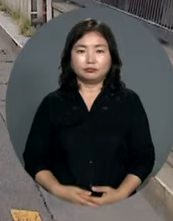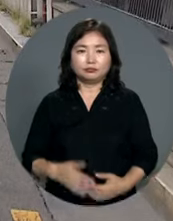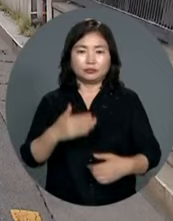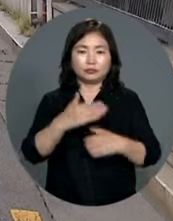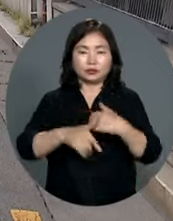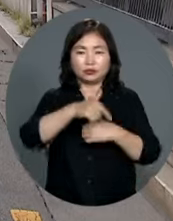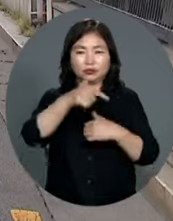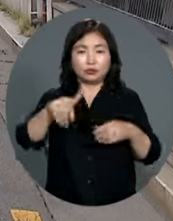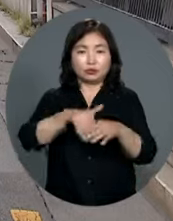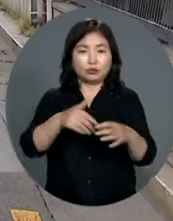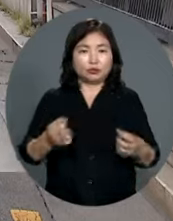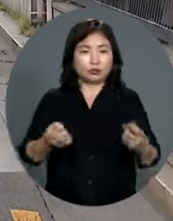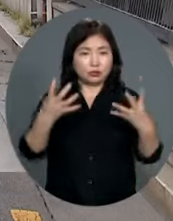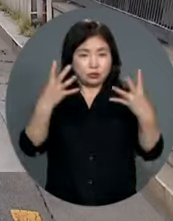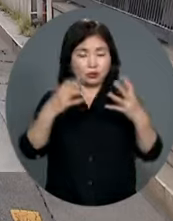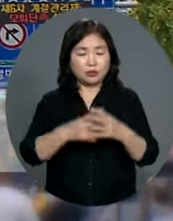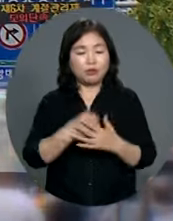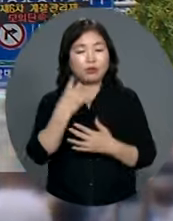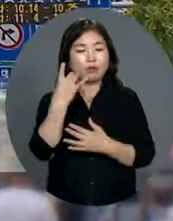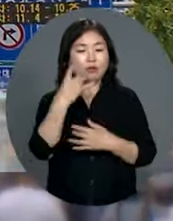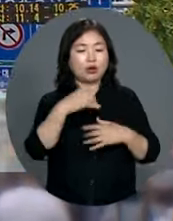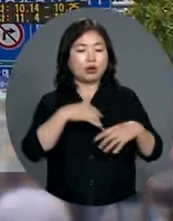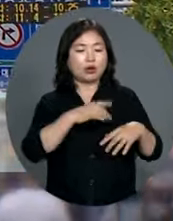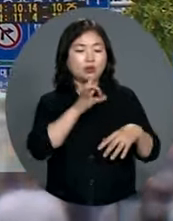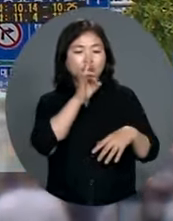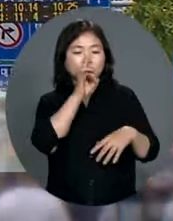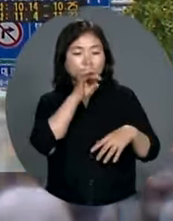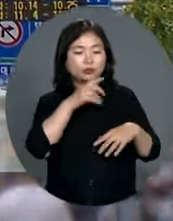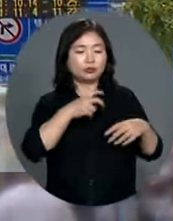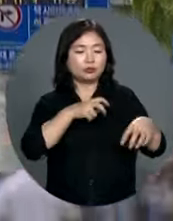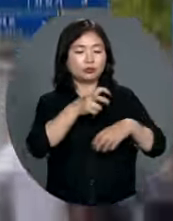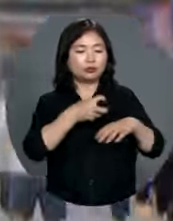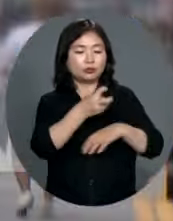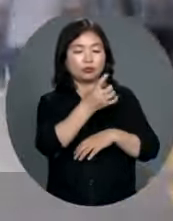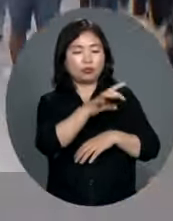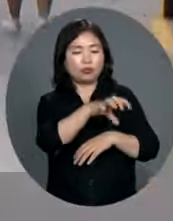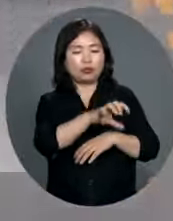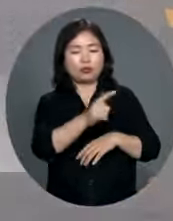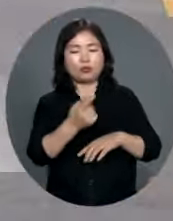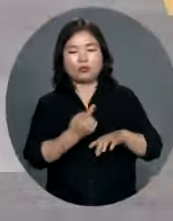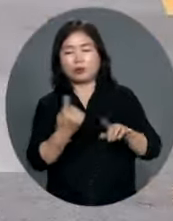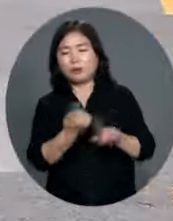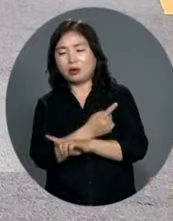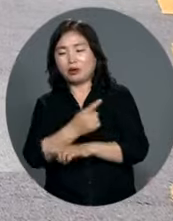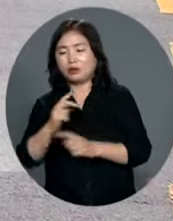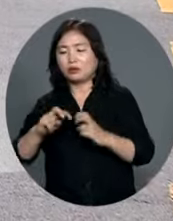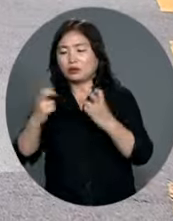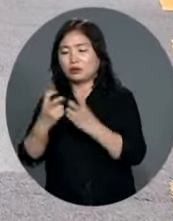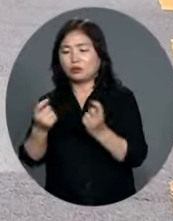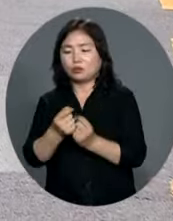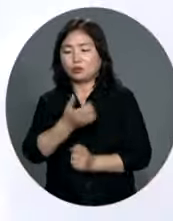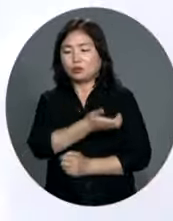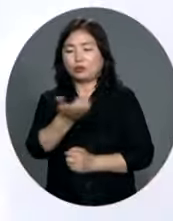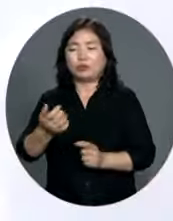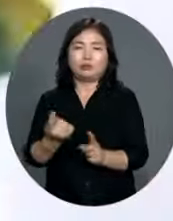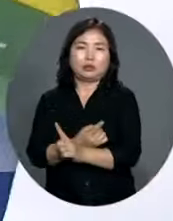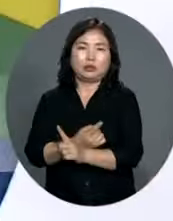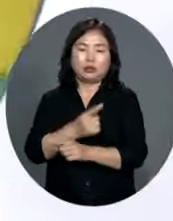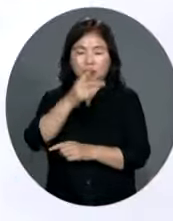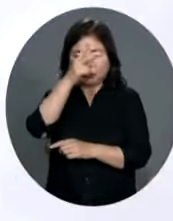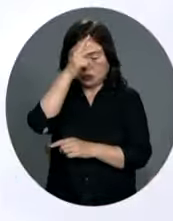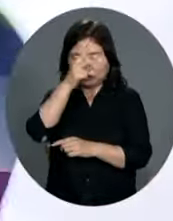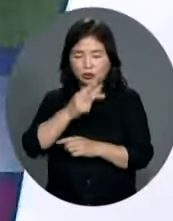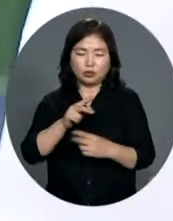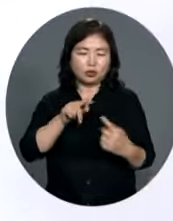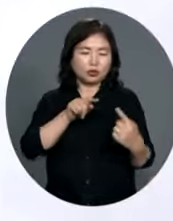대구 퀴어 문화축제는 애초 예정된 중구 대중교통 전용지구가 아닌 반월당 일대에서 열렸습니다. 경찰이 두 개